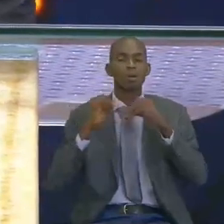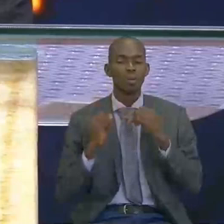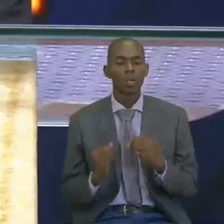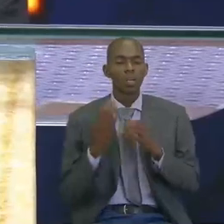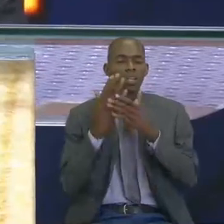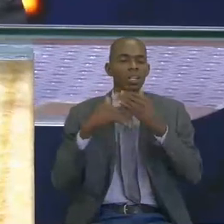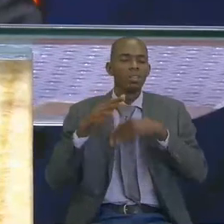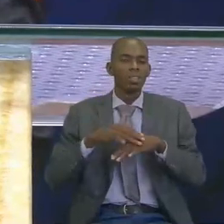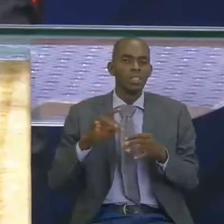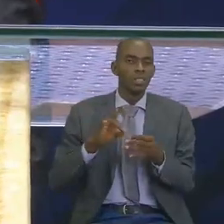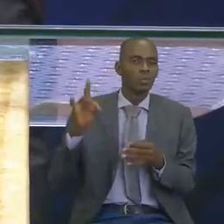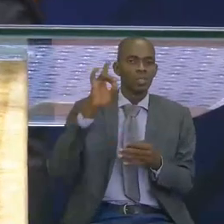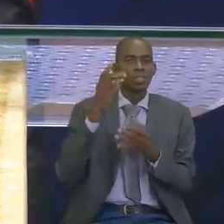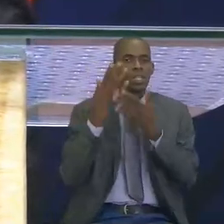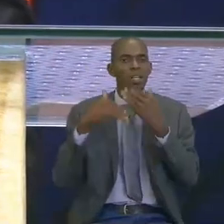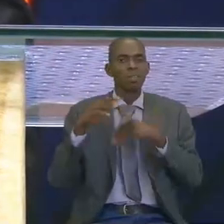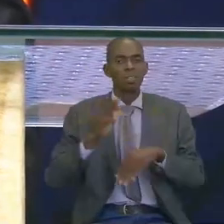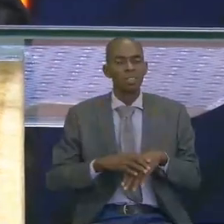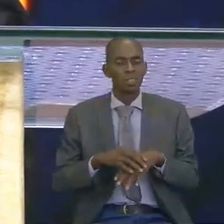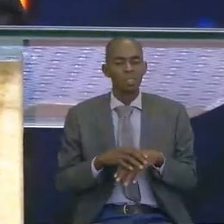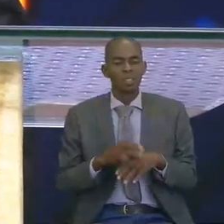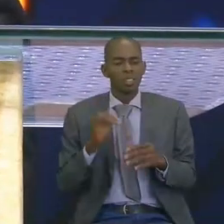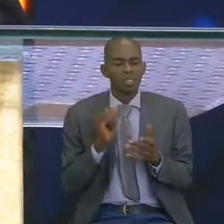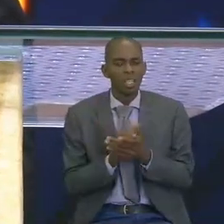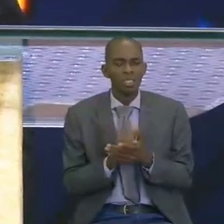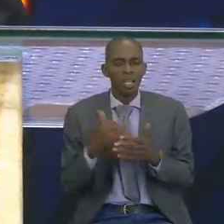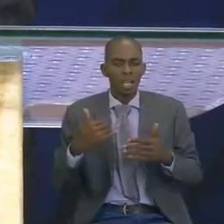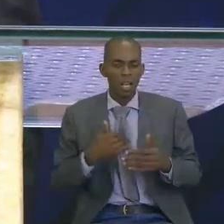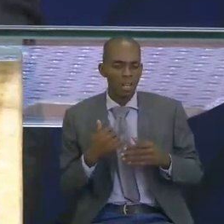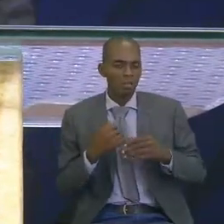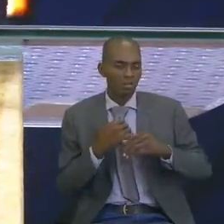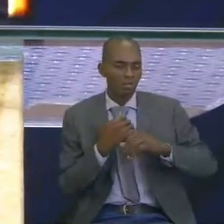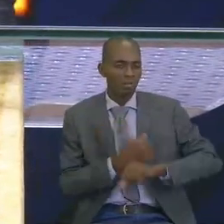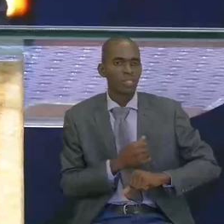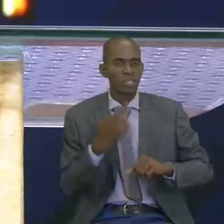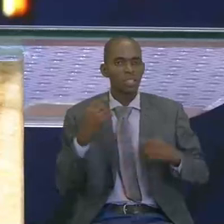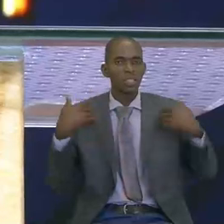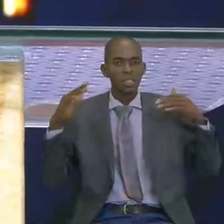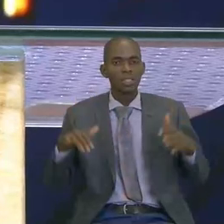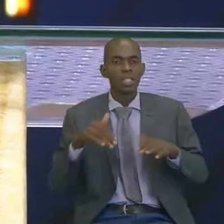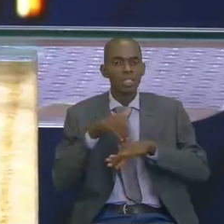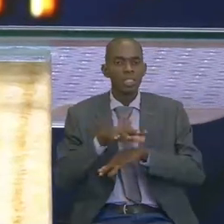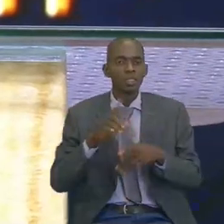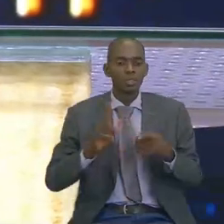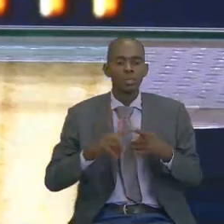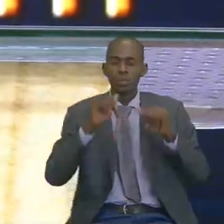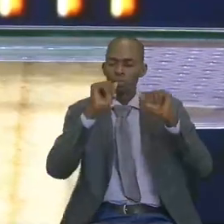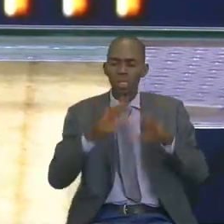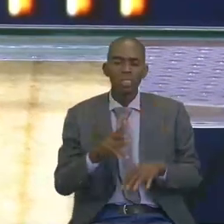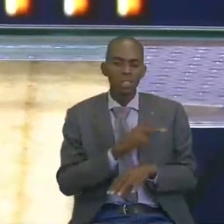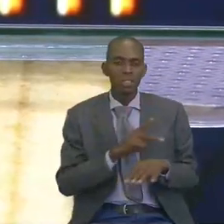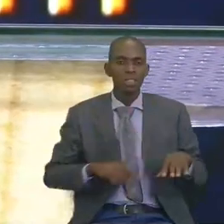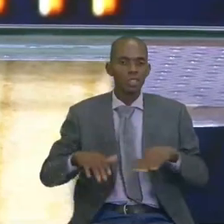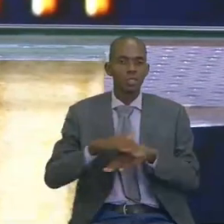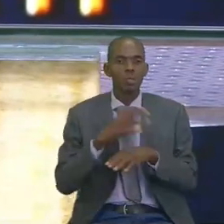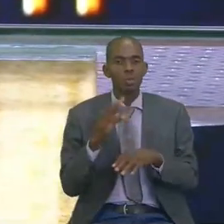démons célestes qui confrontent l'ange envoyé pour bénir le royaume